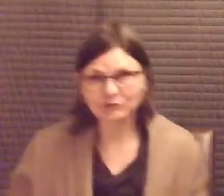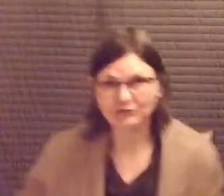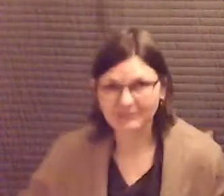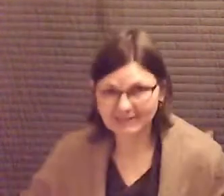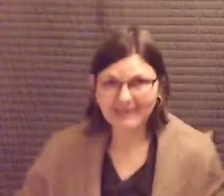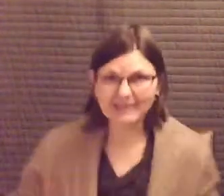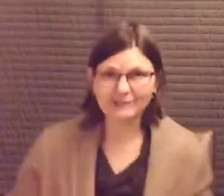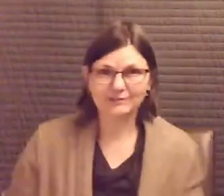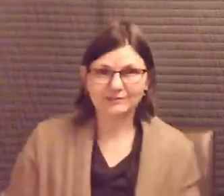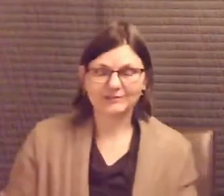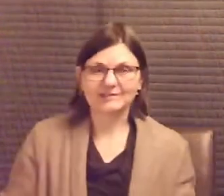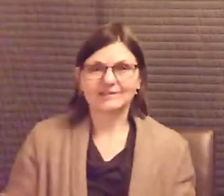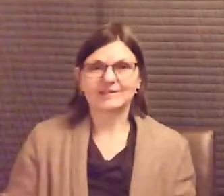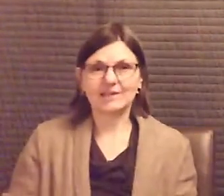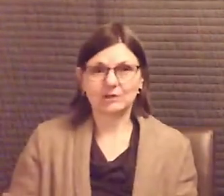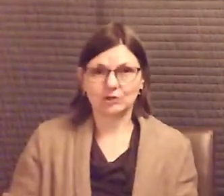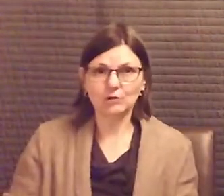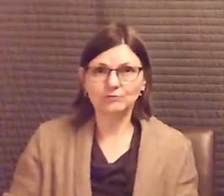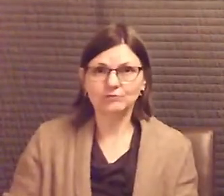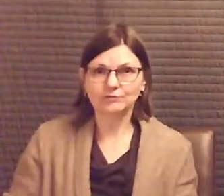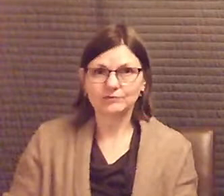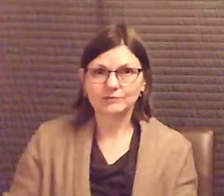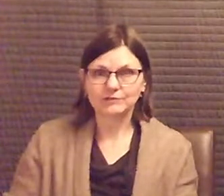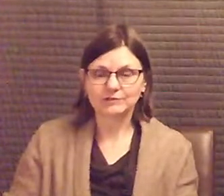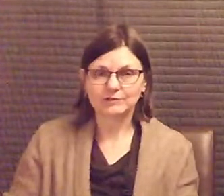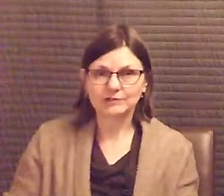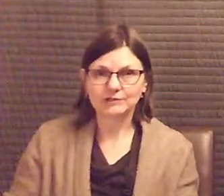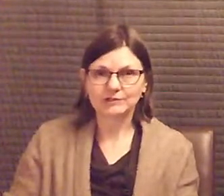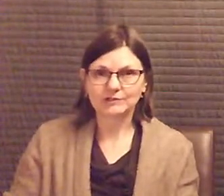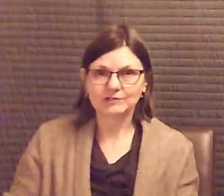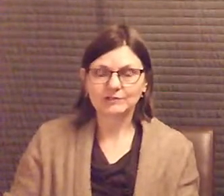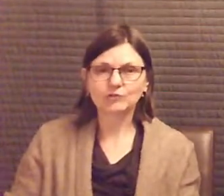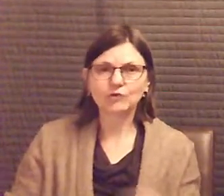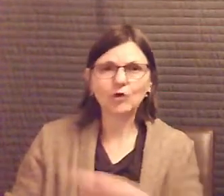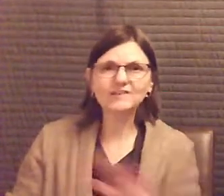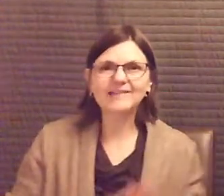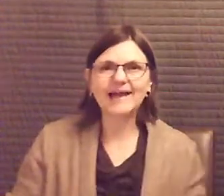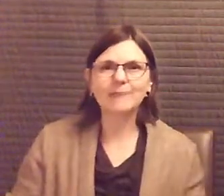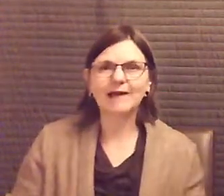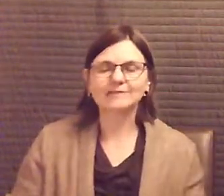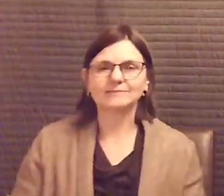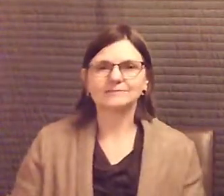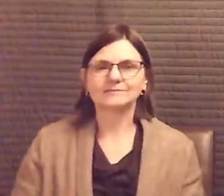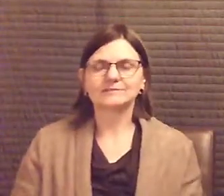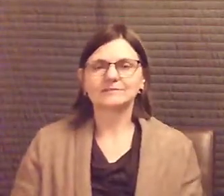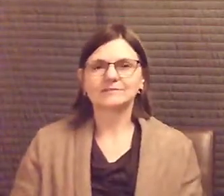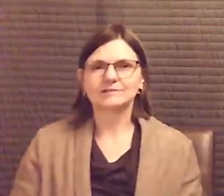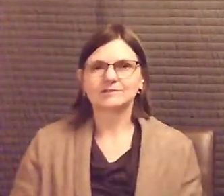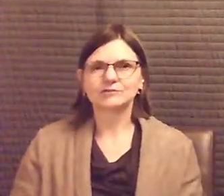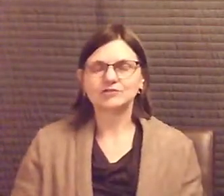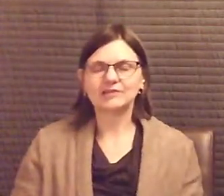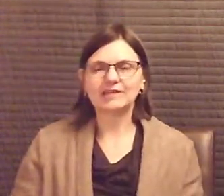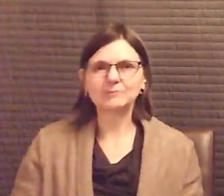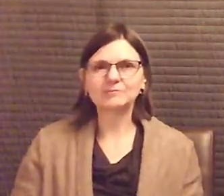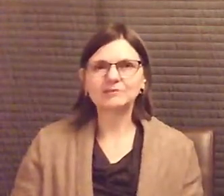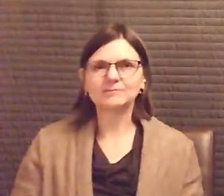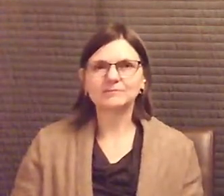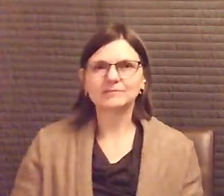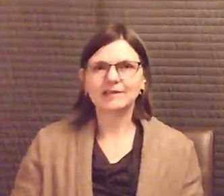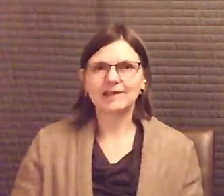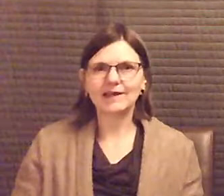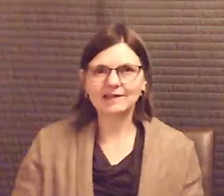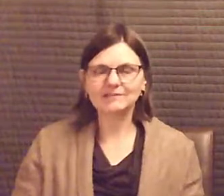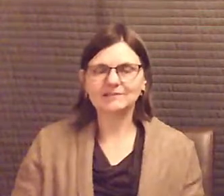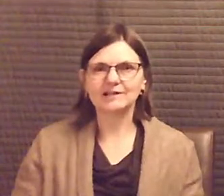had gebruikt pi ik geloof ik klap midden tussen onderscheid maakt je dus zit ik er